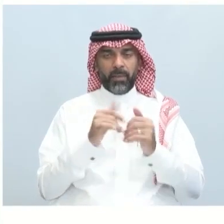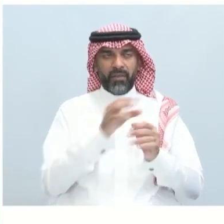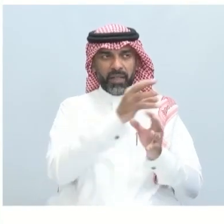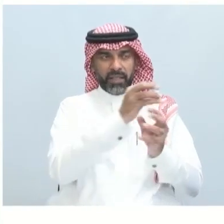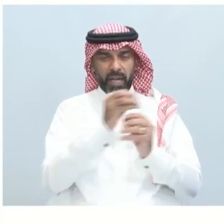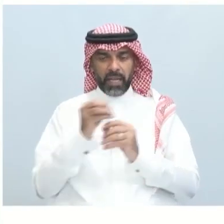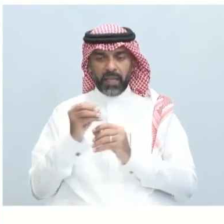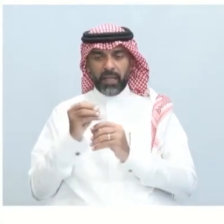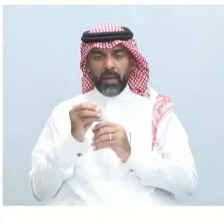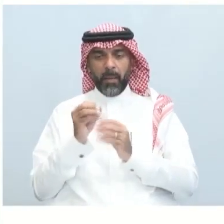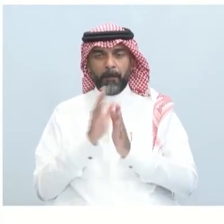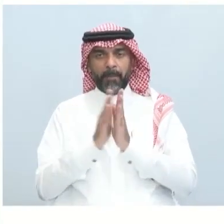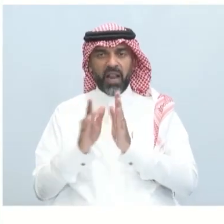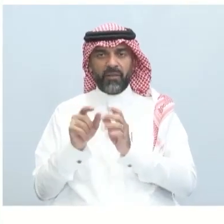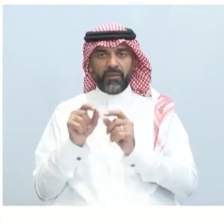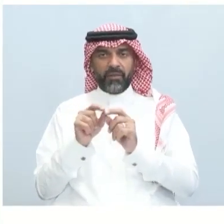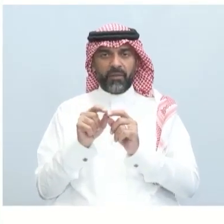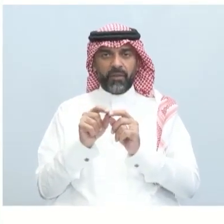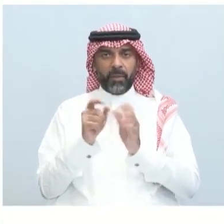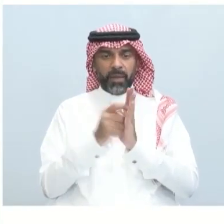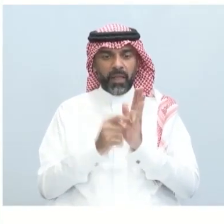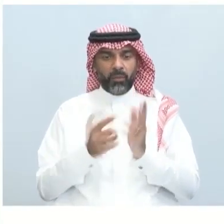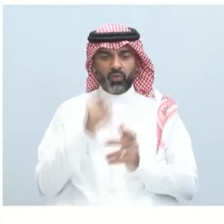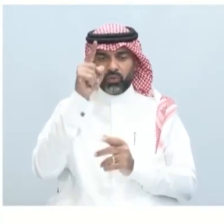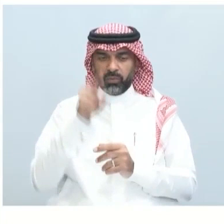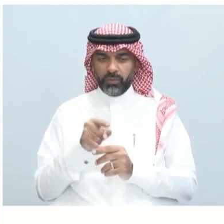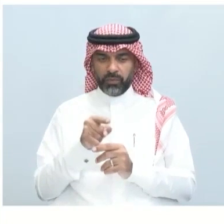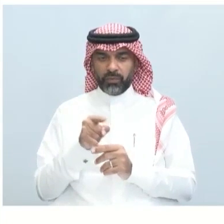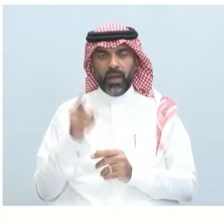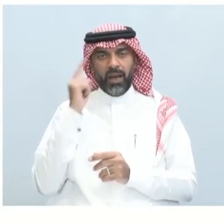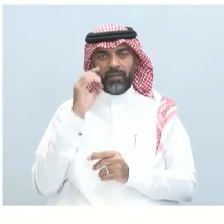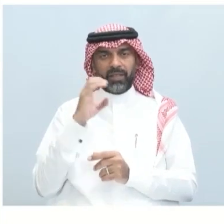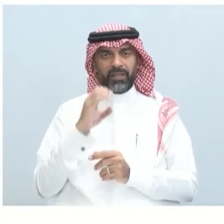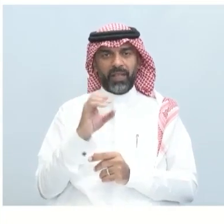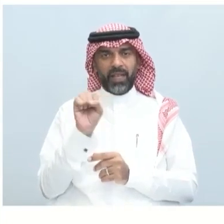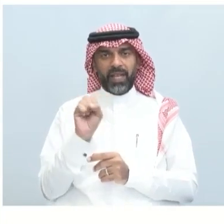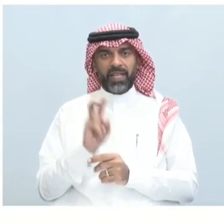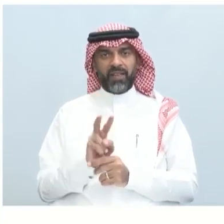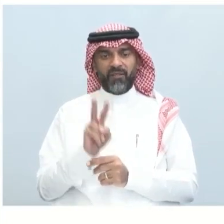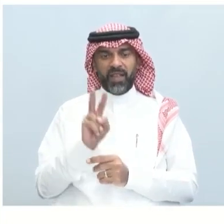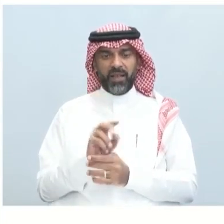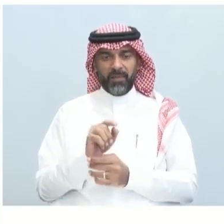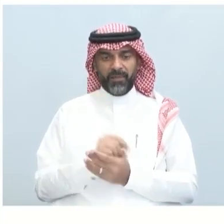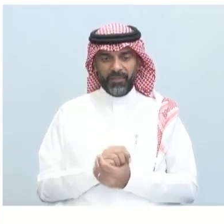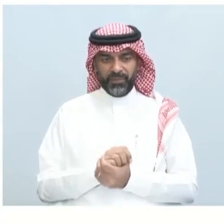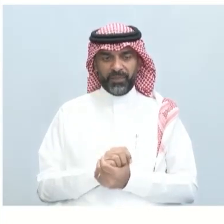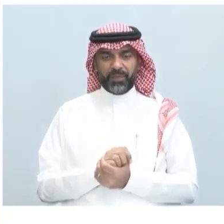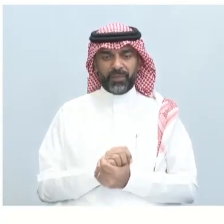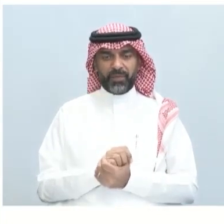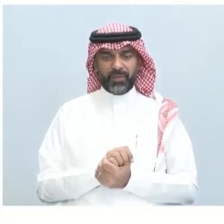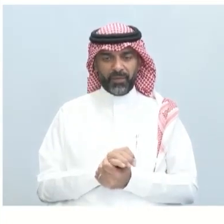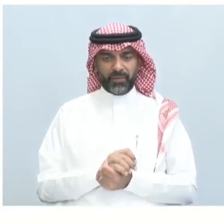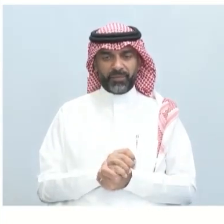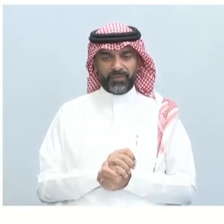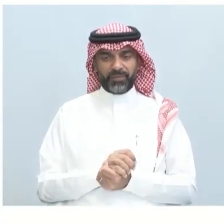اف باء السي اس في جيم الجي بي اي جي. ممتاز، يمكنك إضافة جهات الاتصال في منصة الميل تشيمب